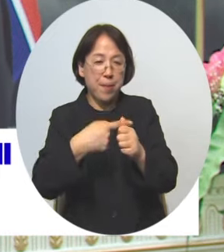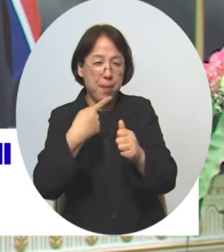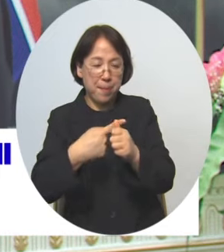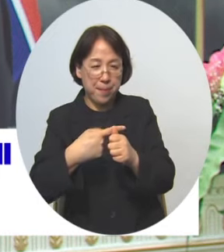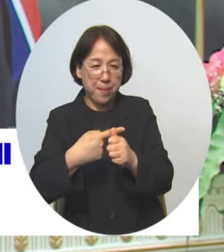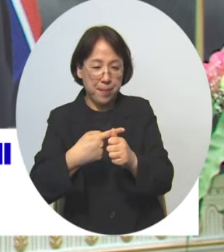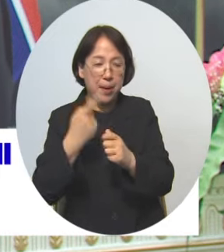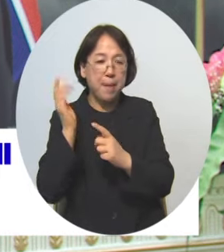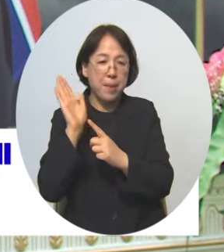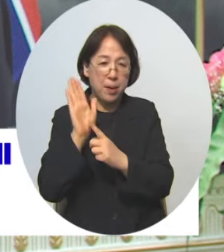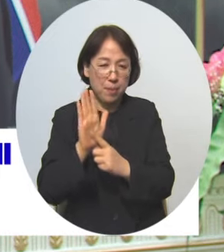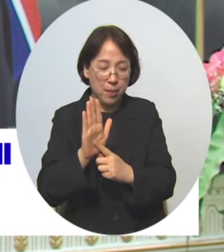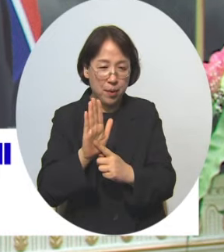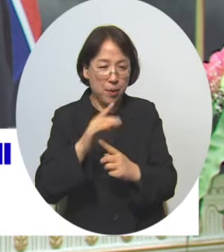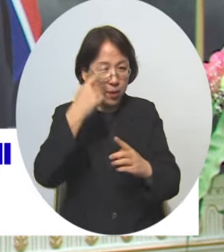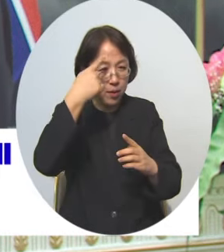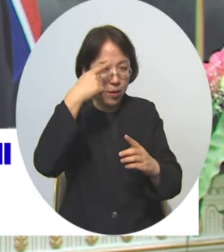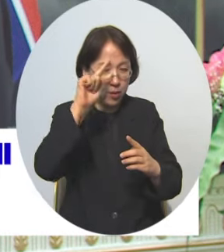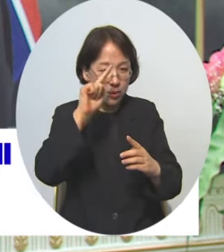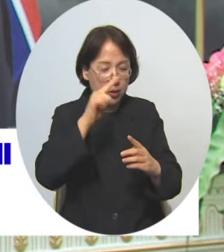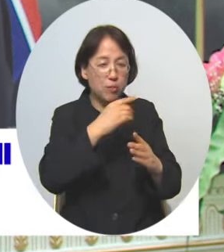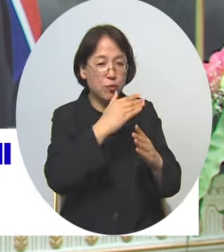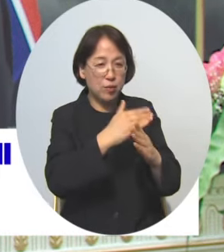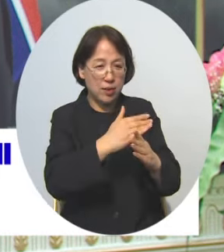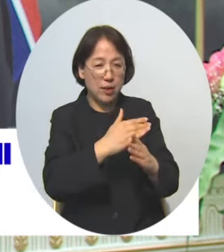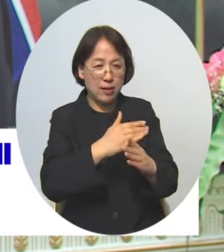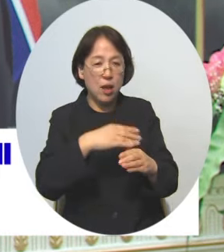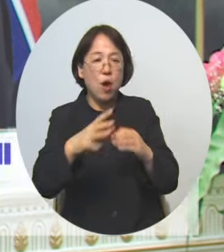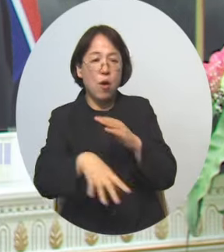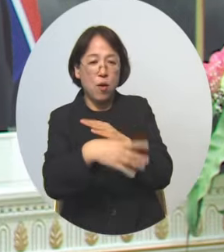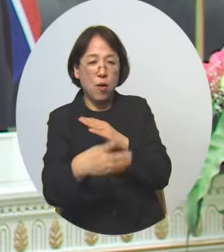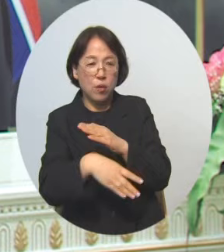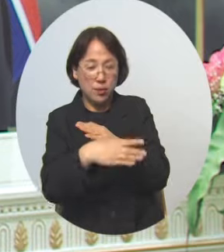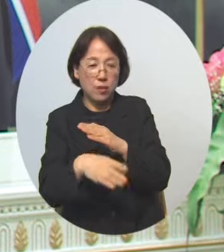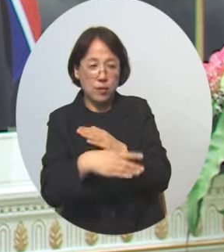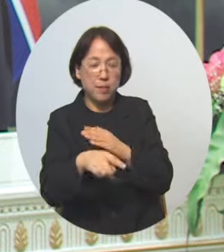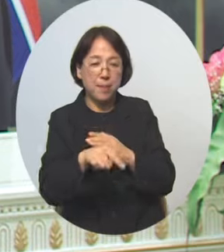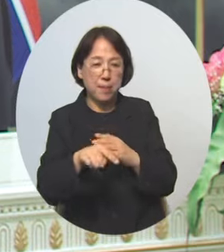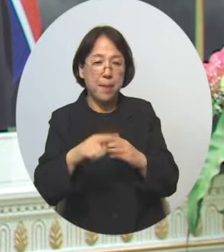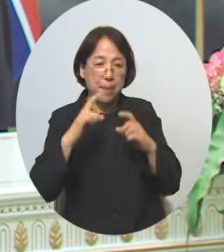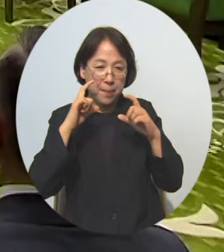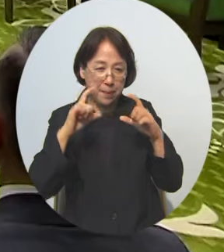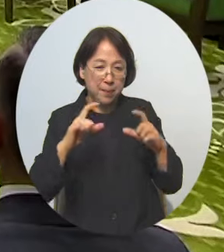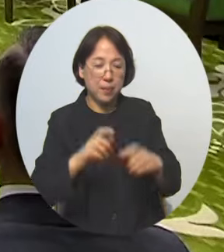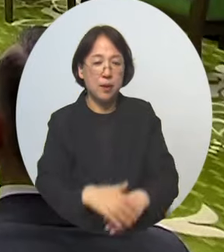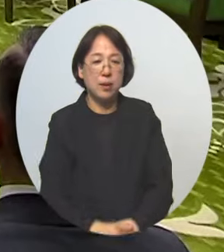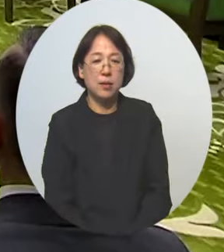러시아와 북한의 궤변이라고 비판했습니다. 김민아 기자가 보도합니다.